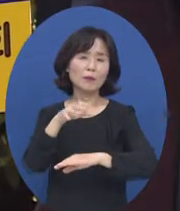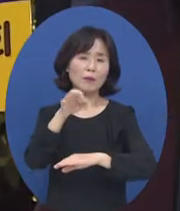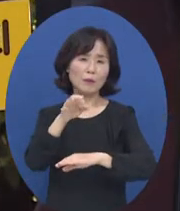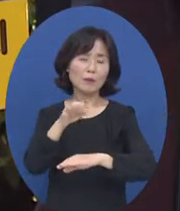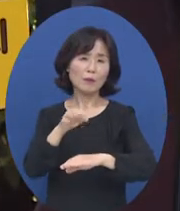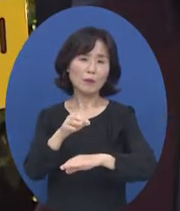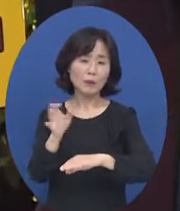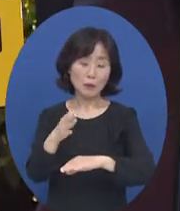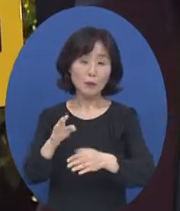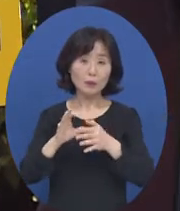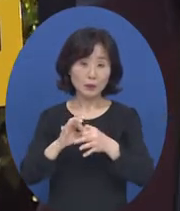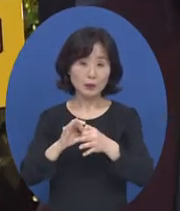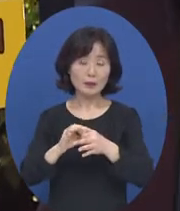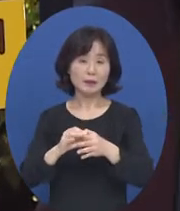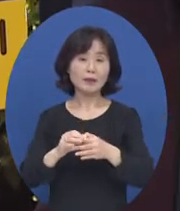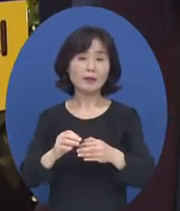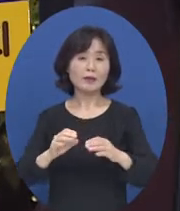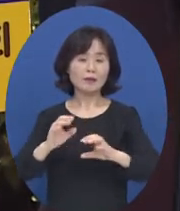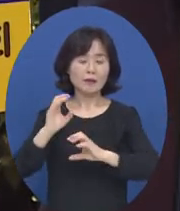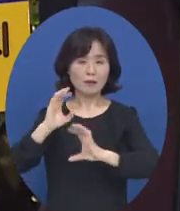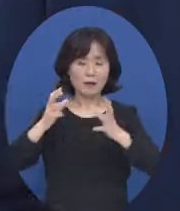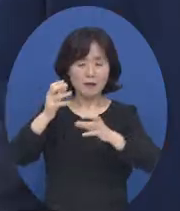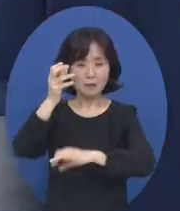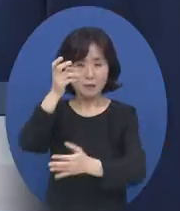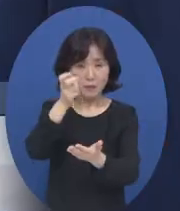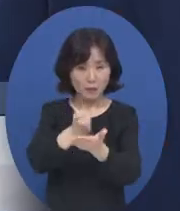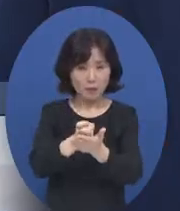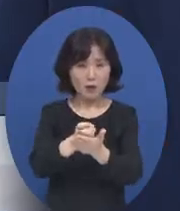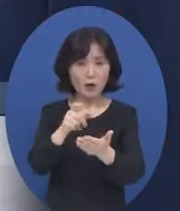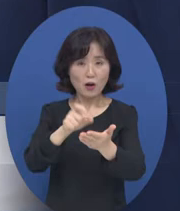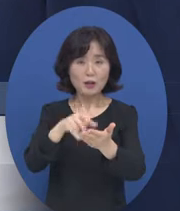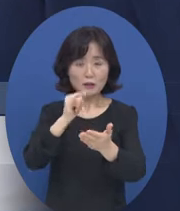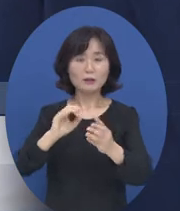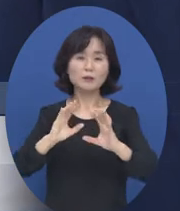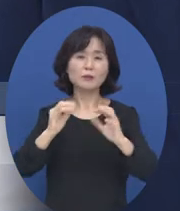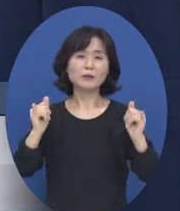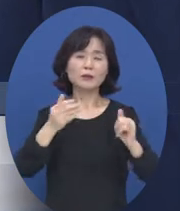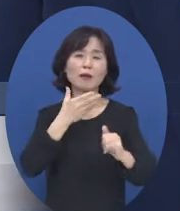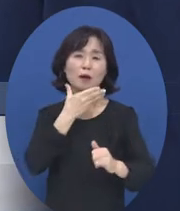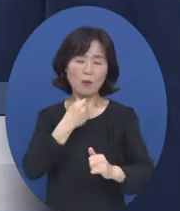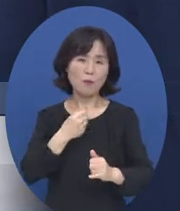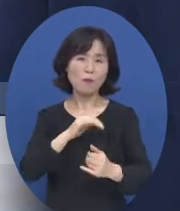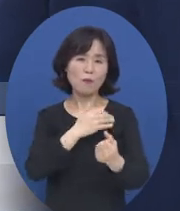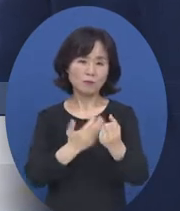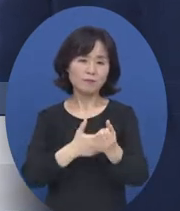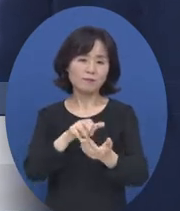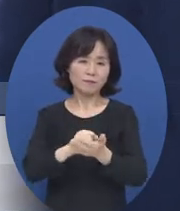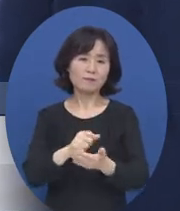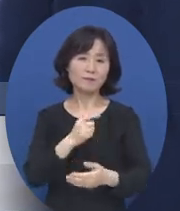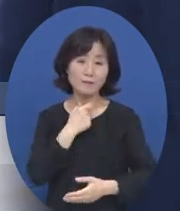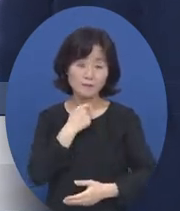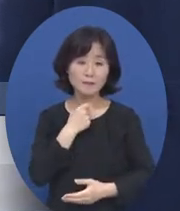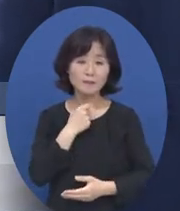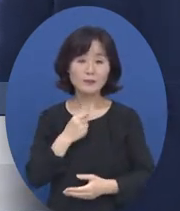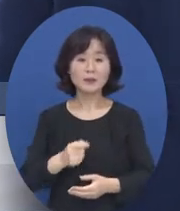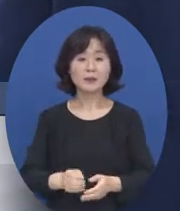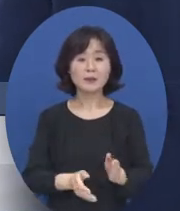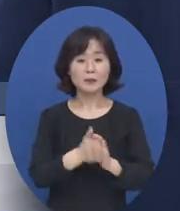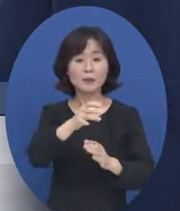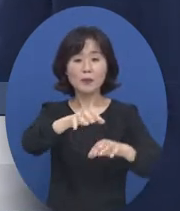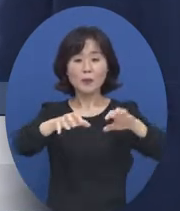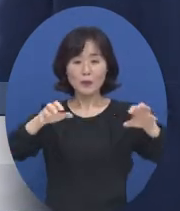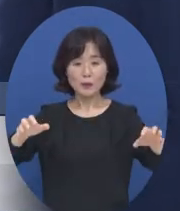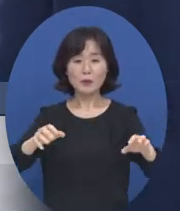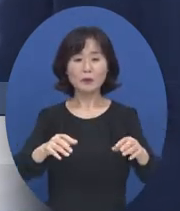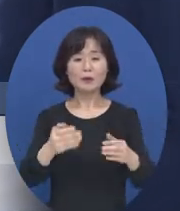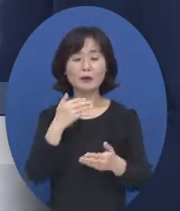국민의 행복추구권을 보장하겠다고 밝혔습니다. 세계 시민들을 비롯한 경기 서북부 주민들의 교통기본권 확보를